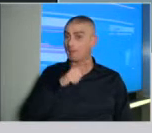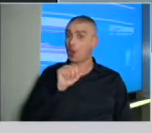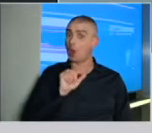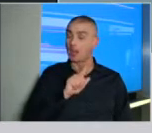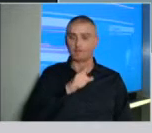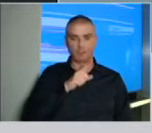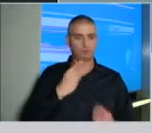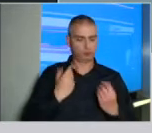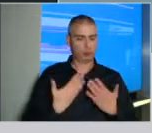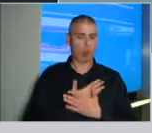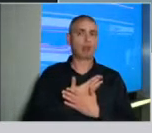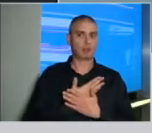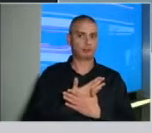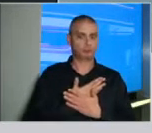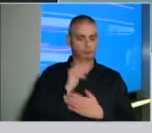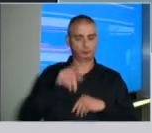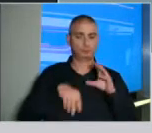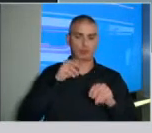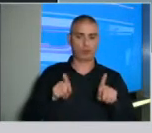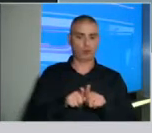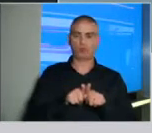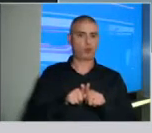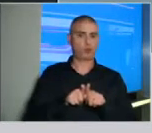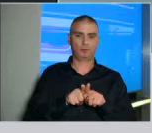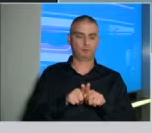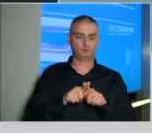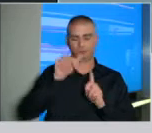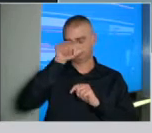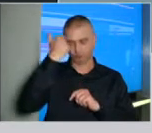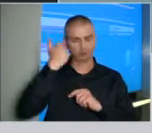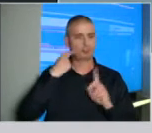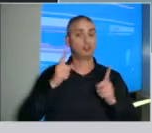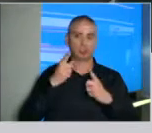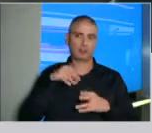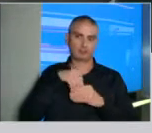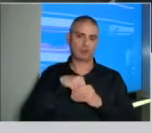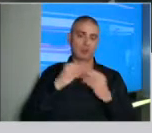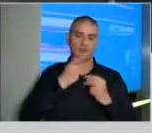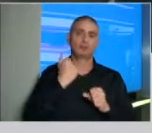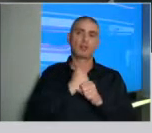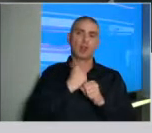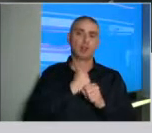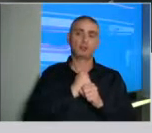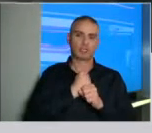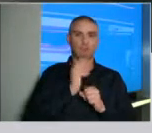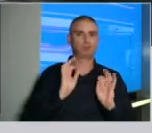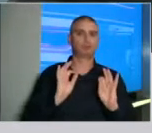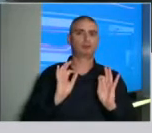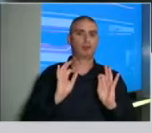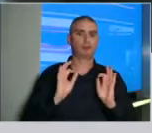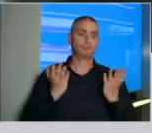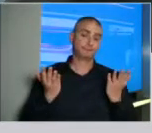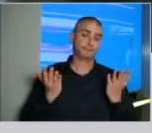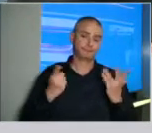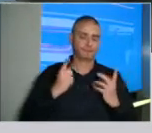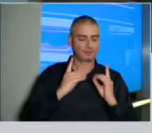היא מוצר חדש, שהולך לבחירות, היא כמו מותג ג'ינגל, זה חלק מהדברים שאתה עושה, כדי, אתה יודע,